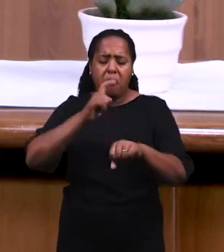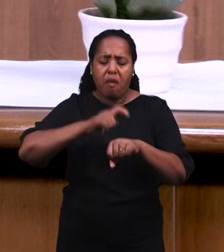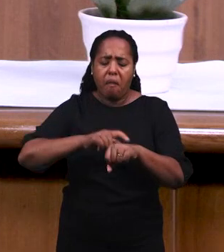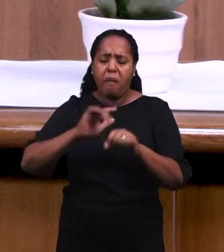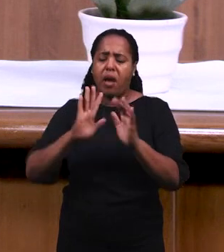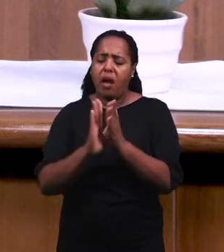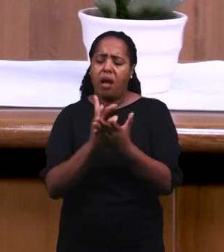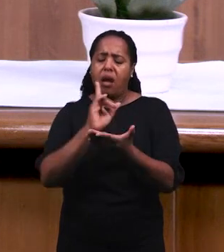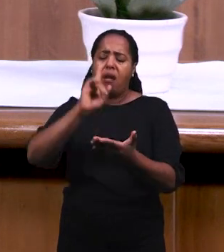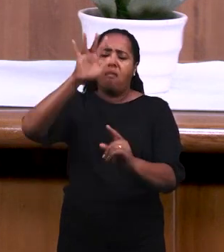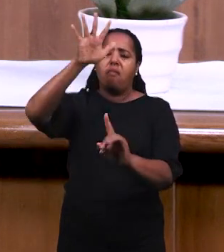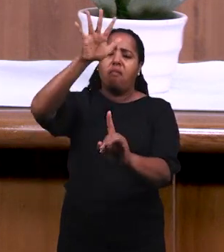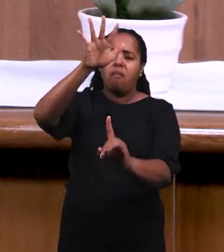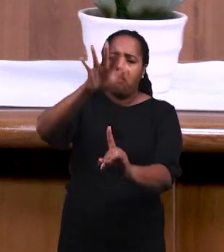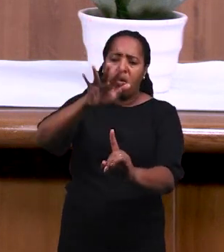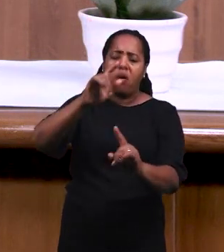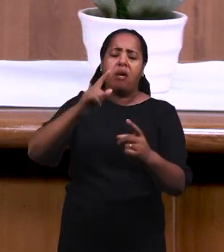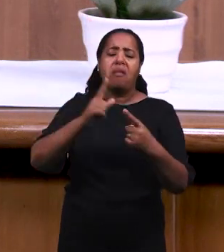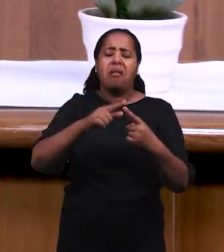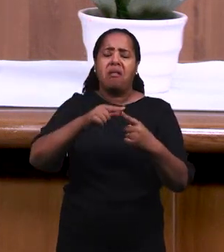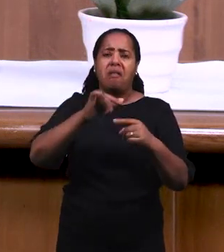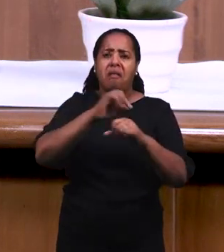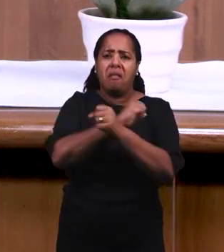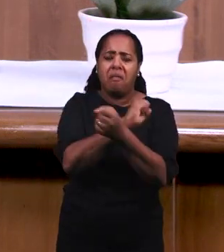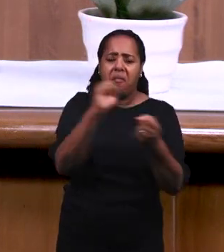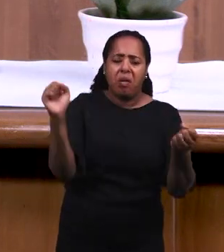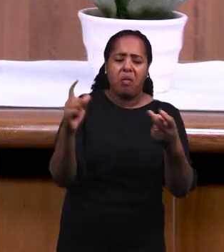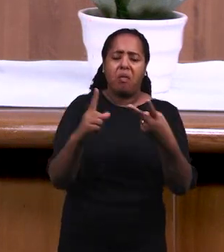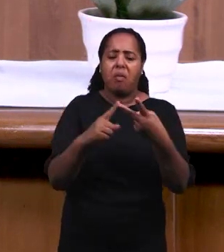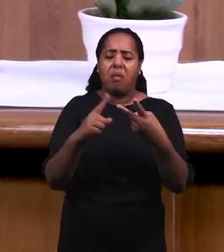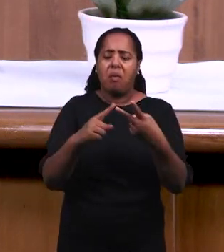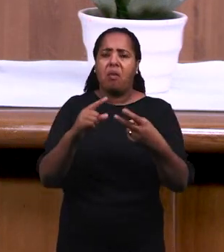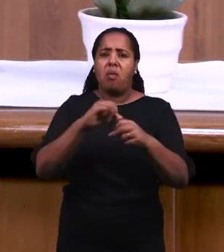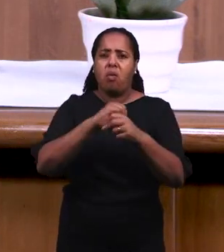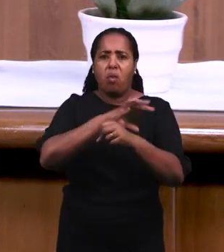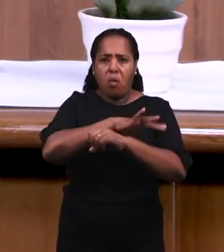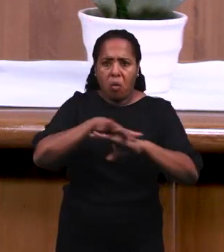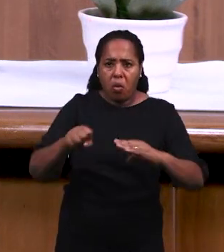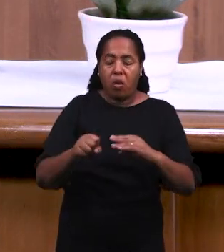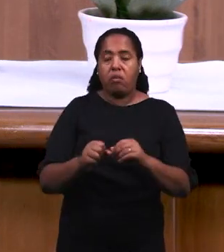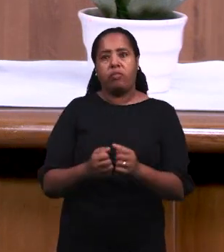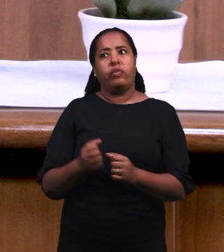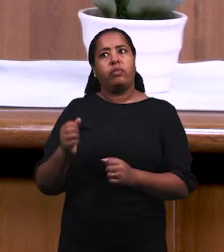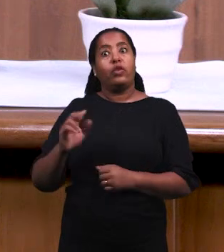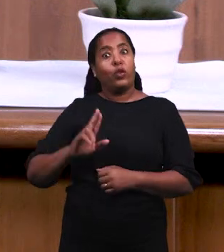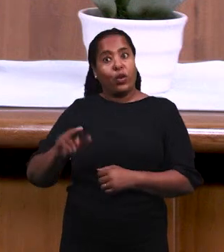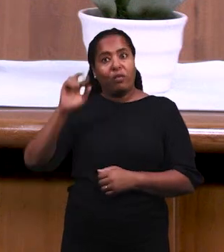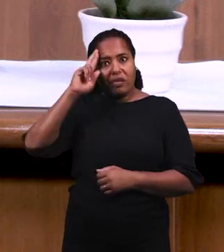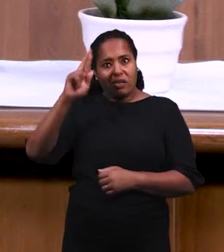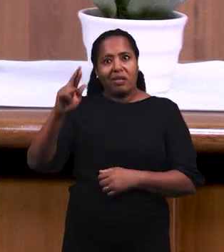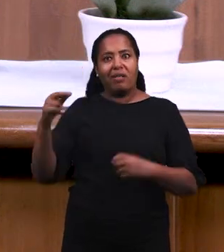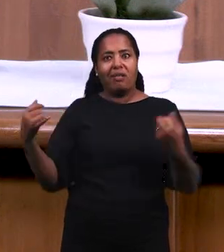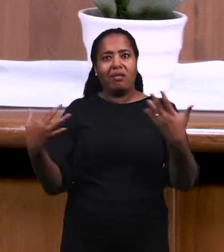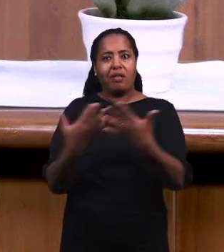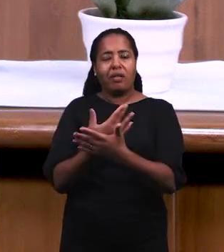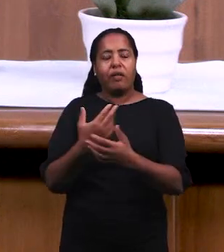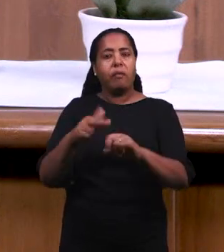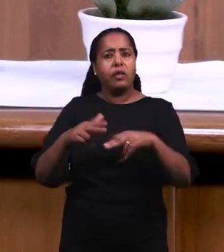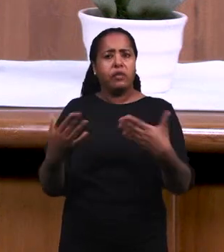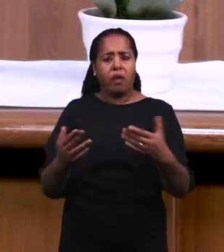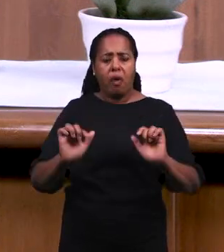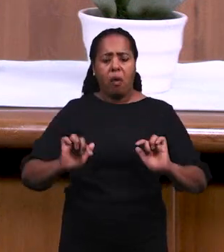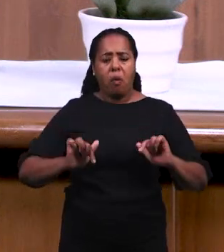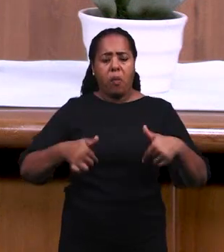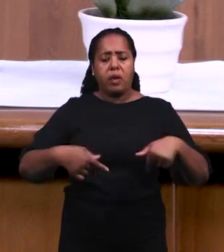есть варианты в Библии, в тексте, когда Бог освобождал, исцелял, и имя Господне прославляется, потому